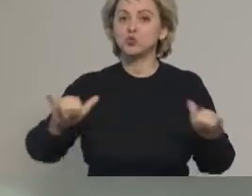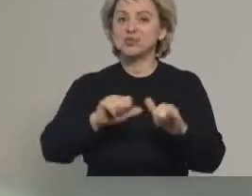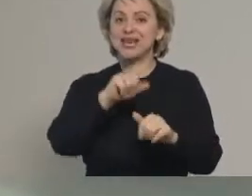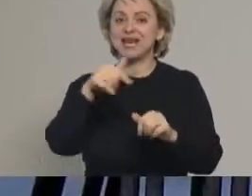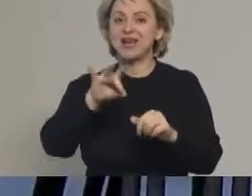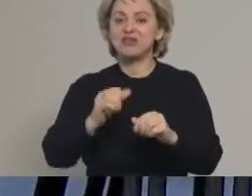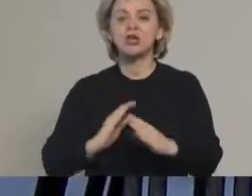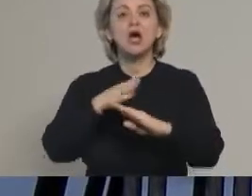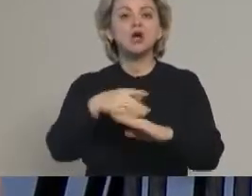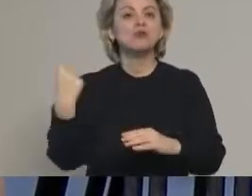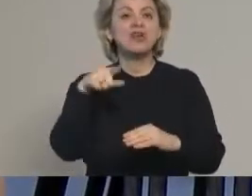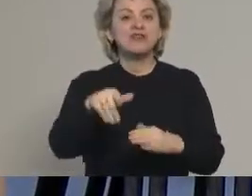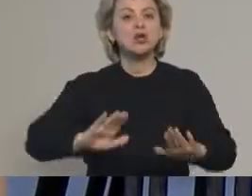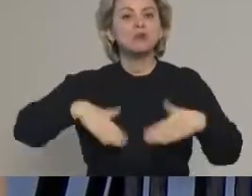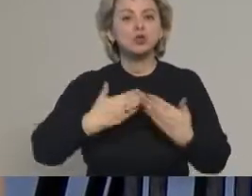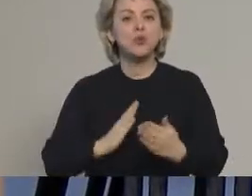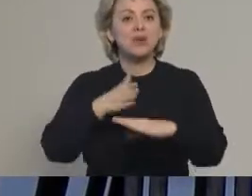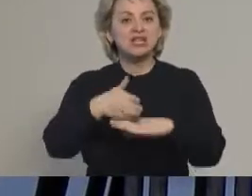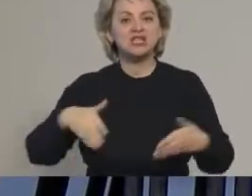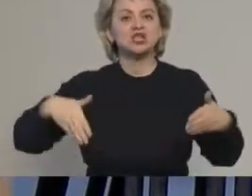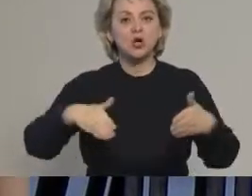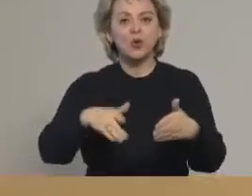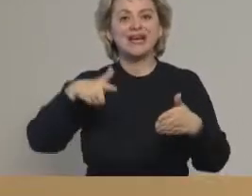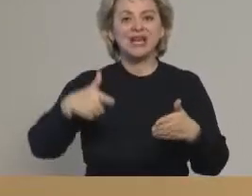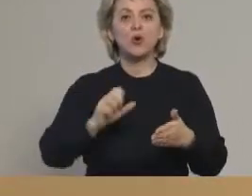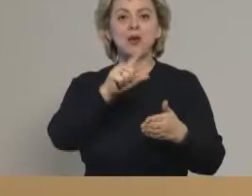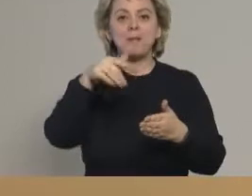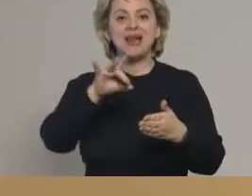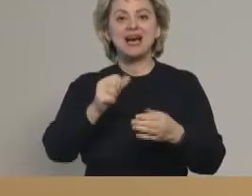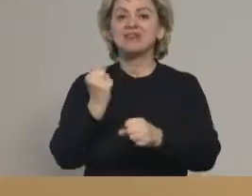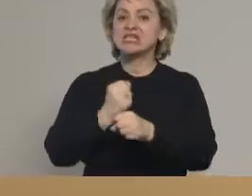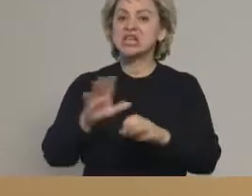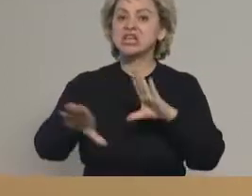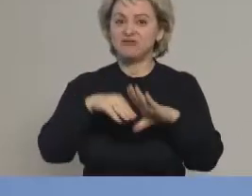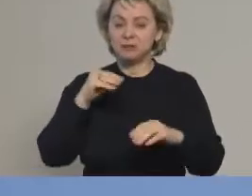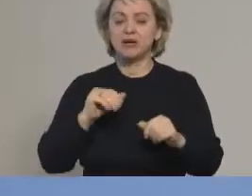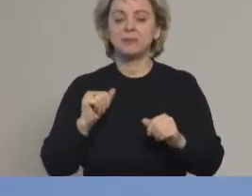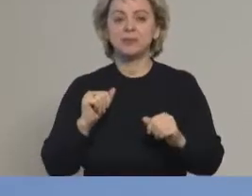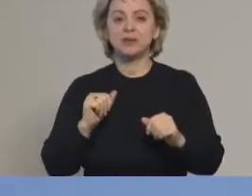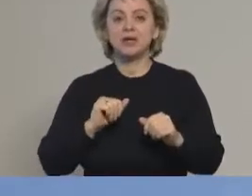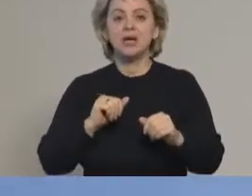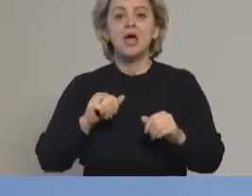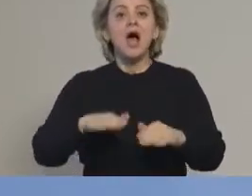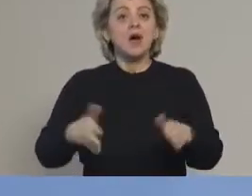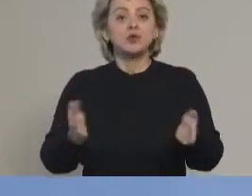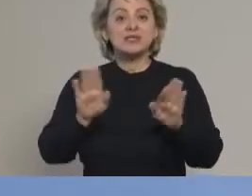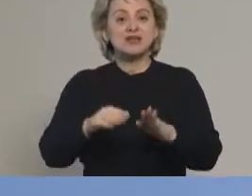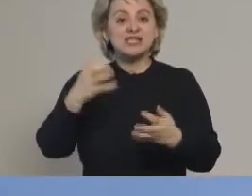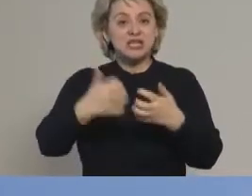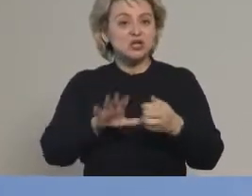краеведения. Гостям впервые предложат пройти дорогой Григория Мелехова и сделать выбор. нейтралитет нельзя было